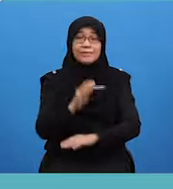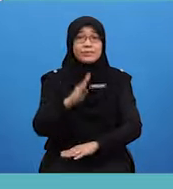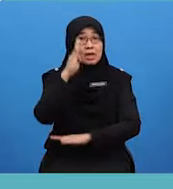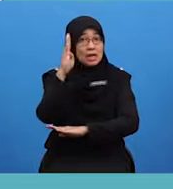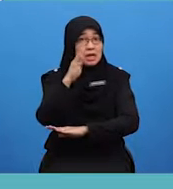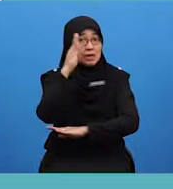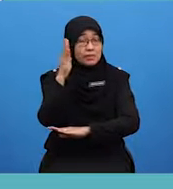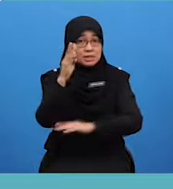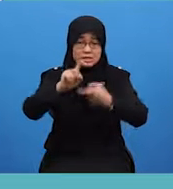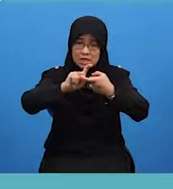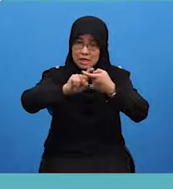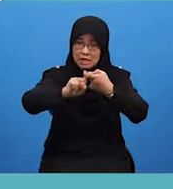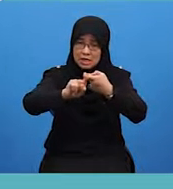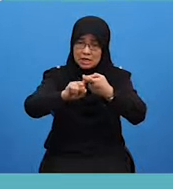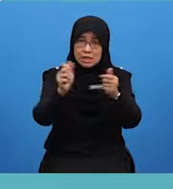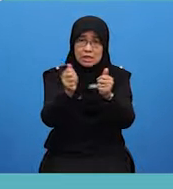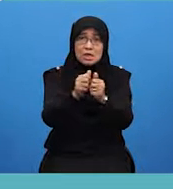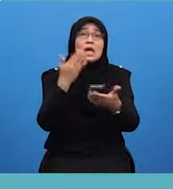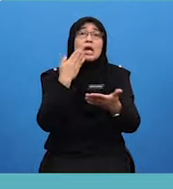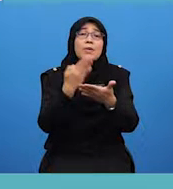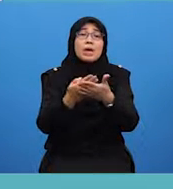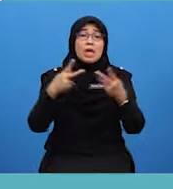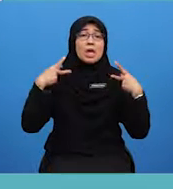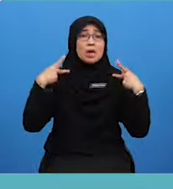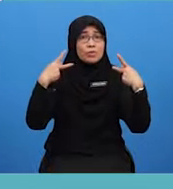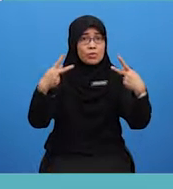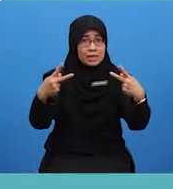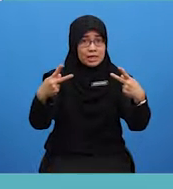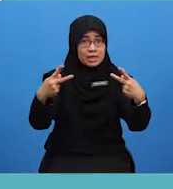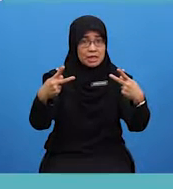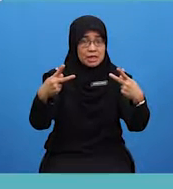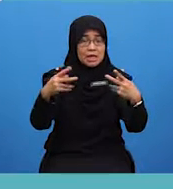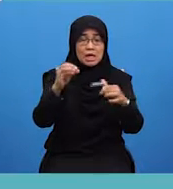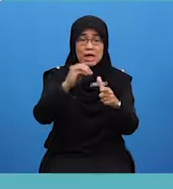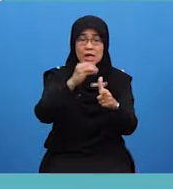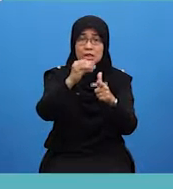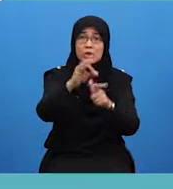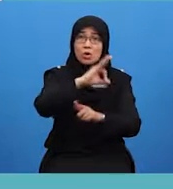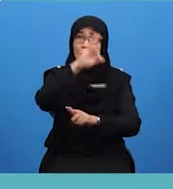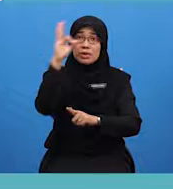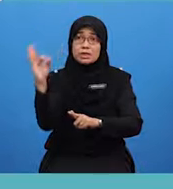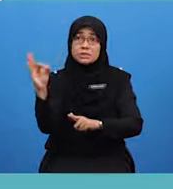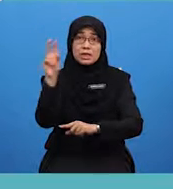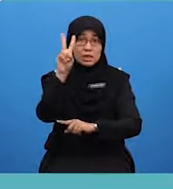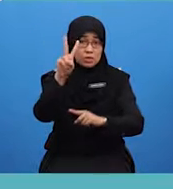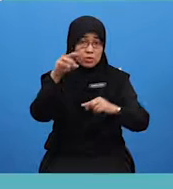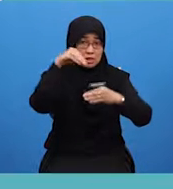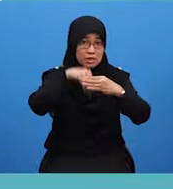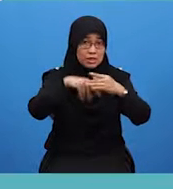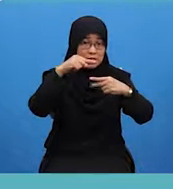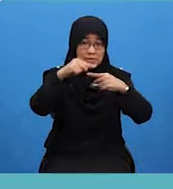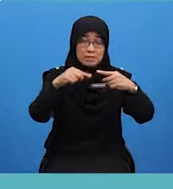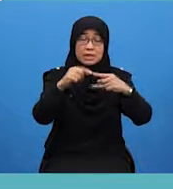Biasa di sini pula dikaitkan dengan fasa bipolar atau fasa kedua kita haid, iaitu fasa